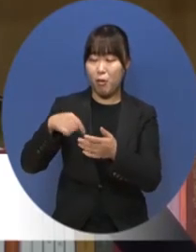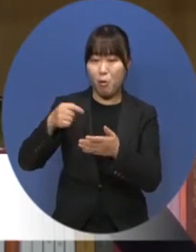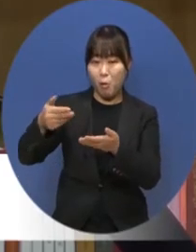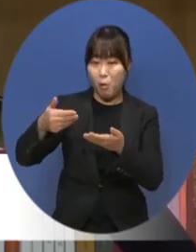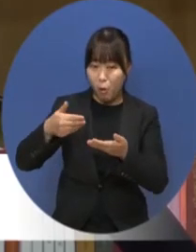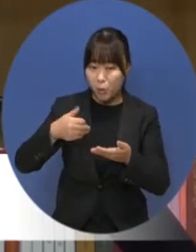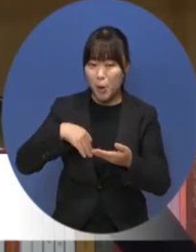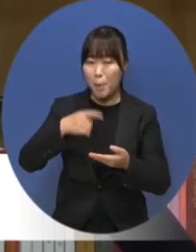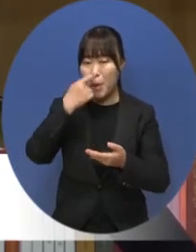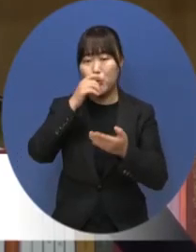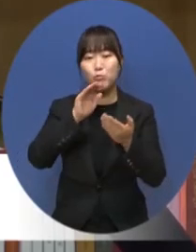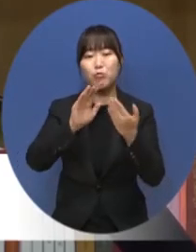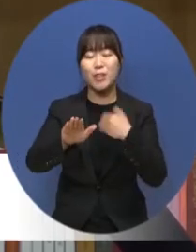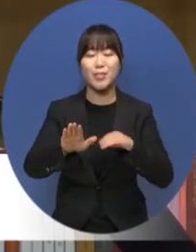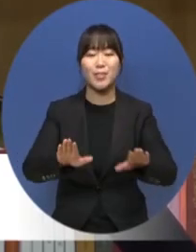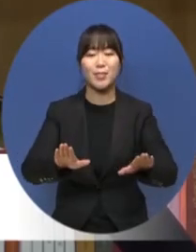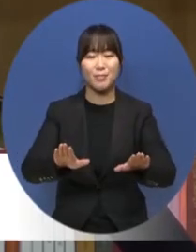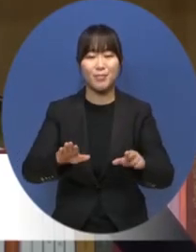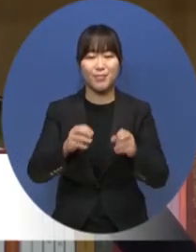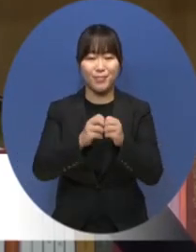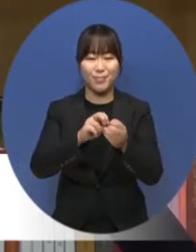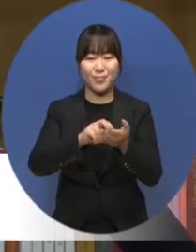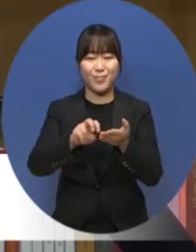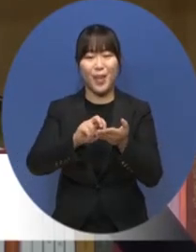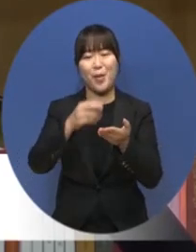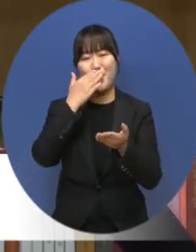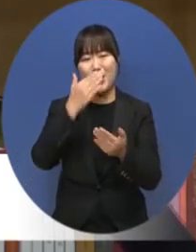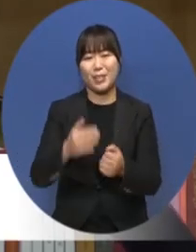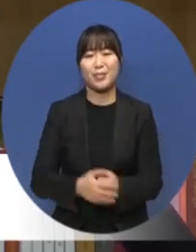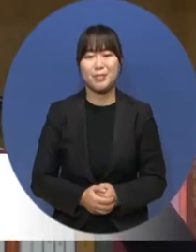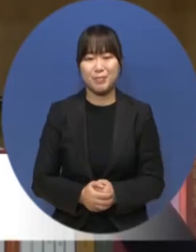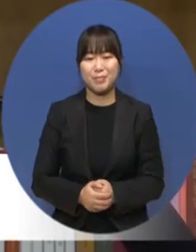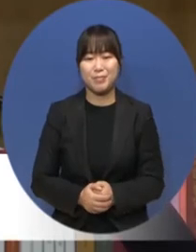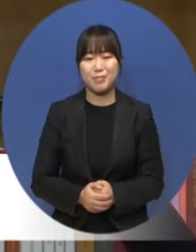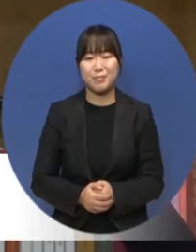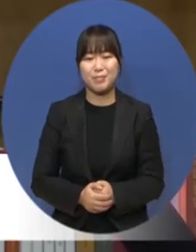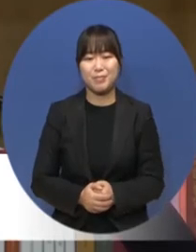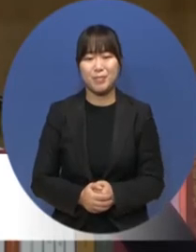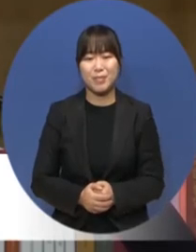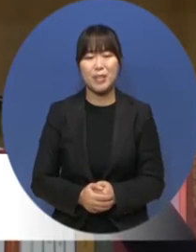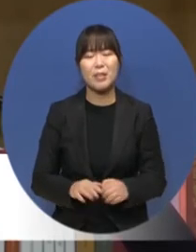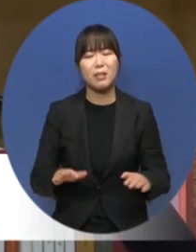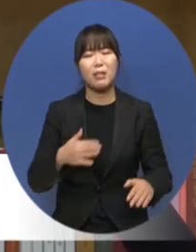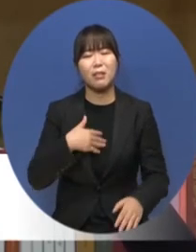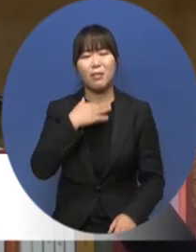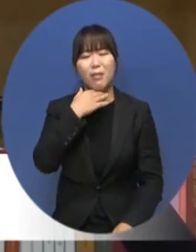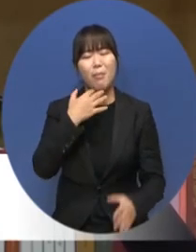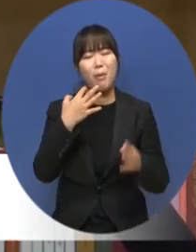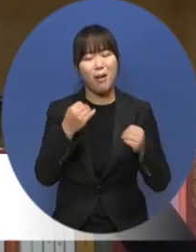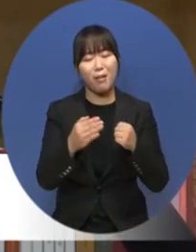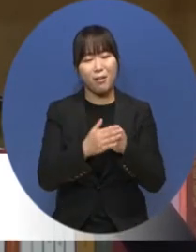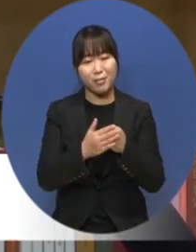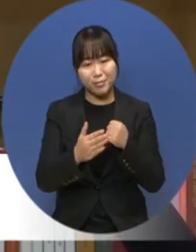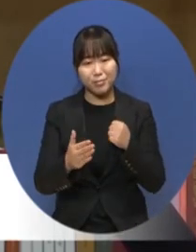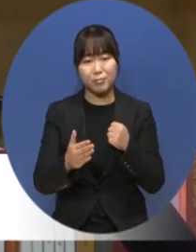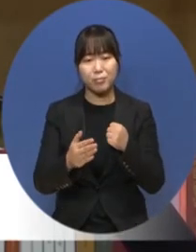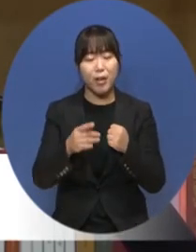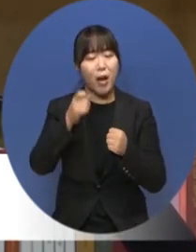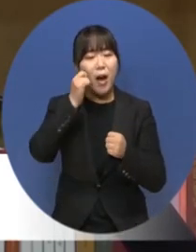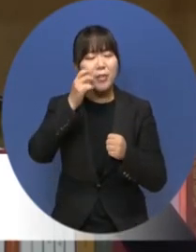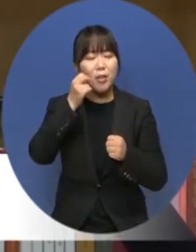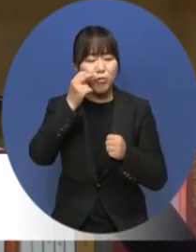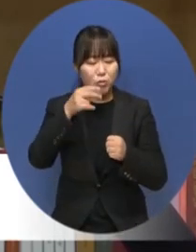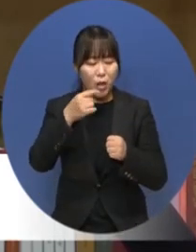뒤에는 지금은 에 문자 보내기는 할 수가 있습니다 언제 이제 노령 이다 보니까 이게 뭐 한 두